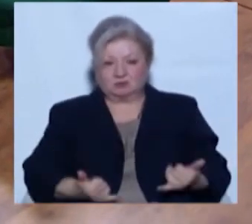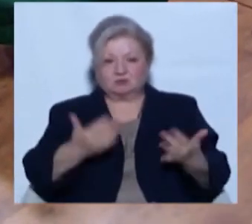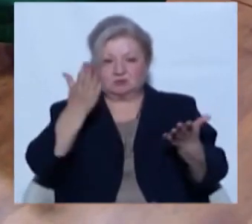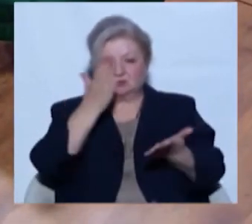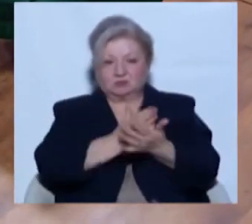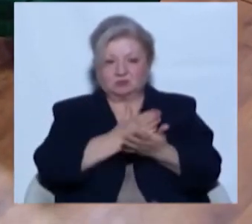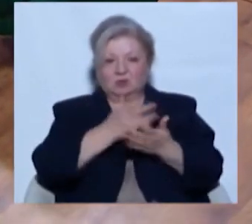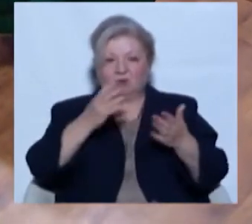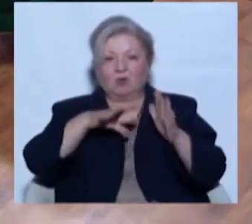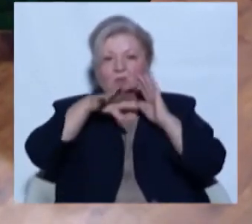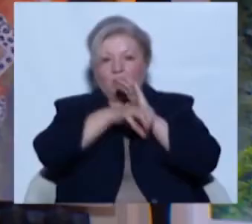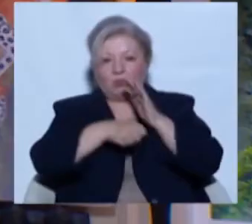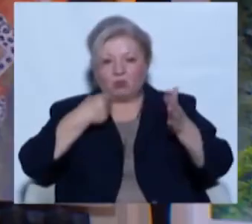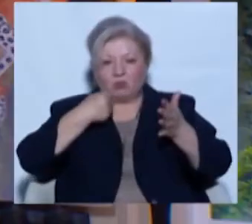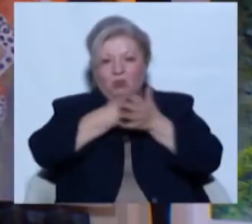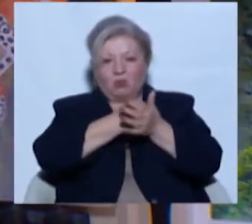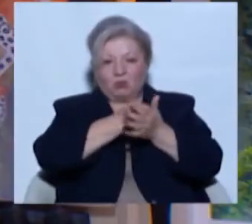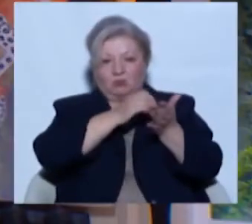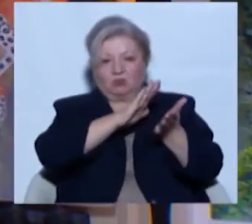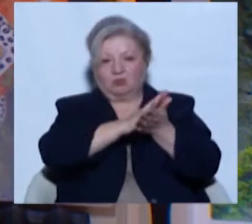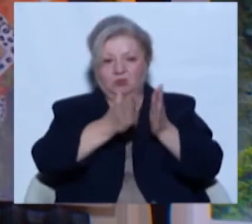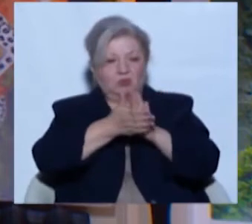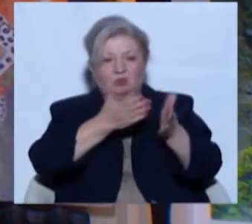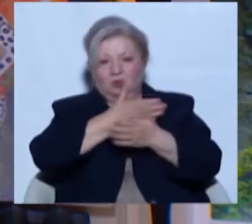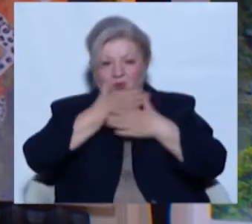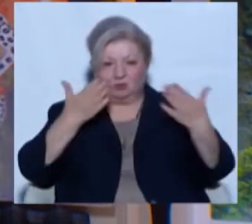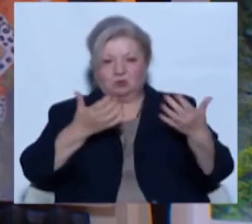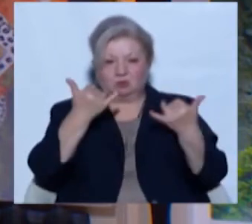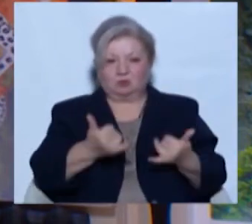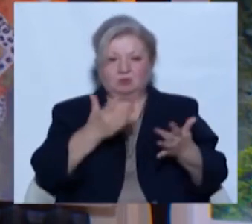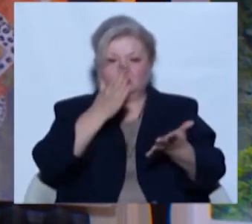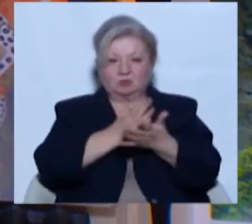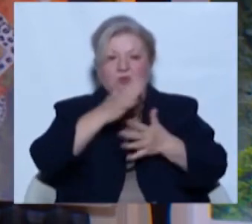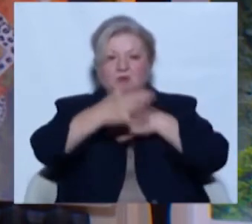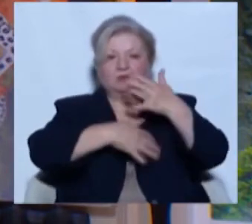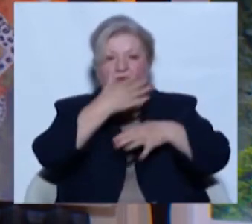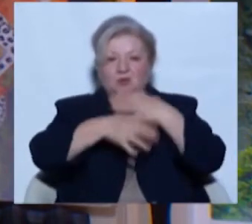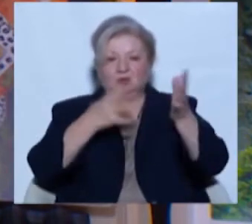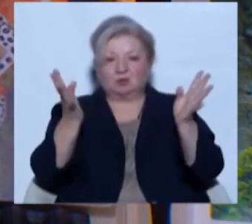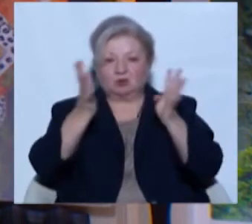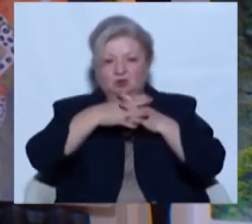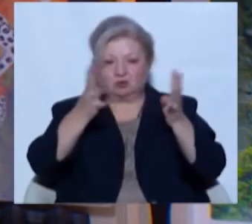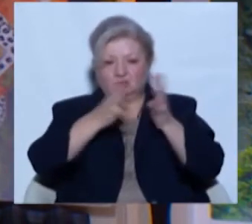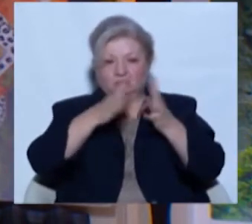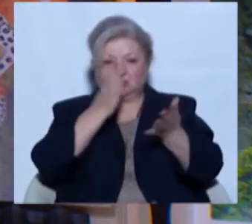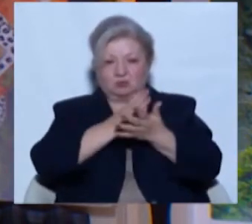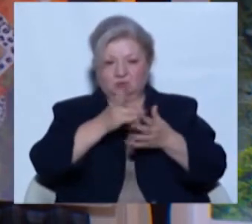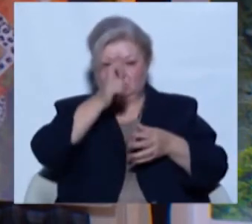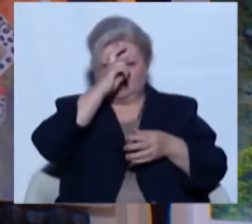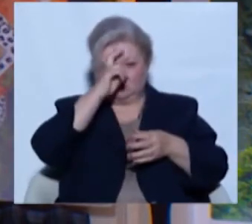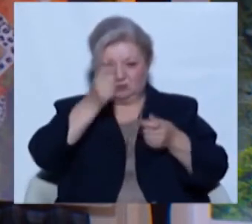ბოლომდე დარეგულირებული არ არის, რაც შეეხება ბოსნია-ჰერცეგოვინას. იქ არის შერეული ხელისუფლება, ქვეყანა გაყოფილია